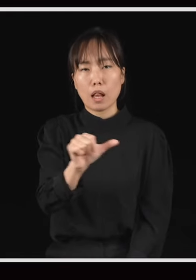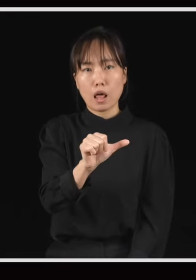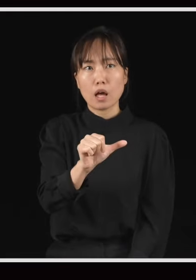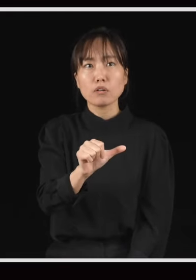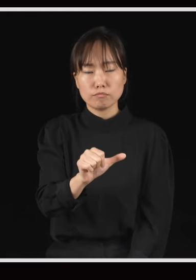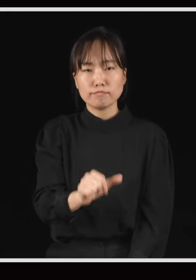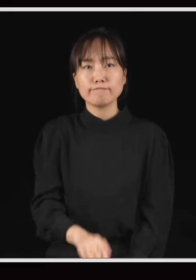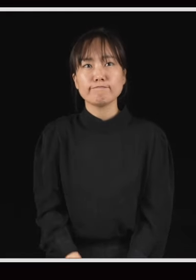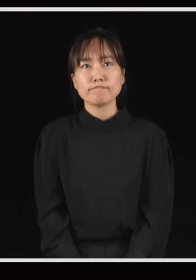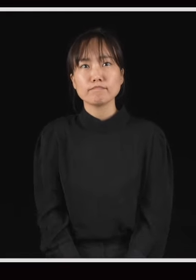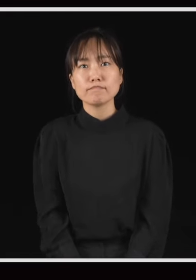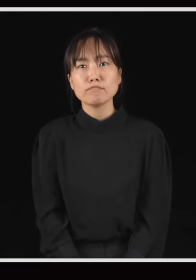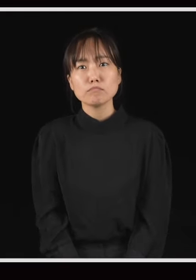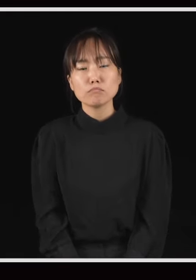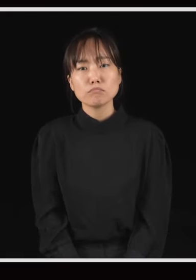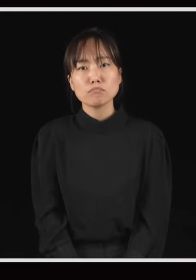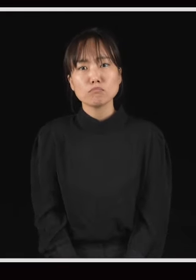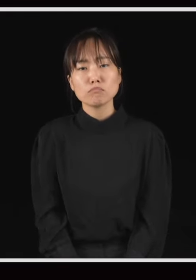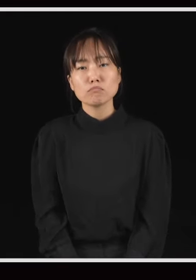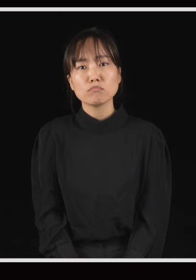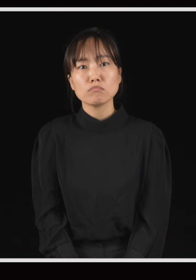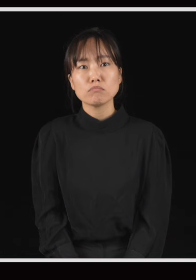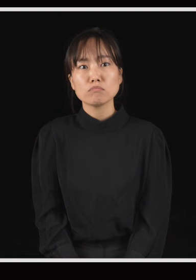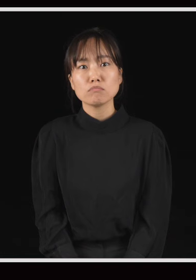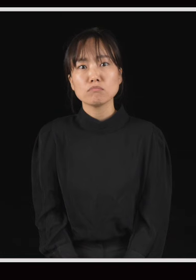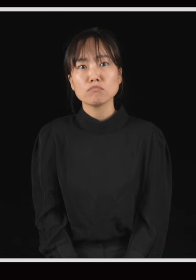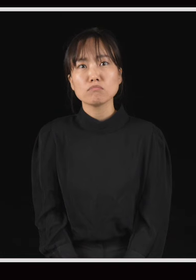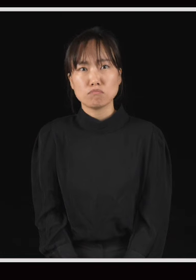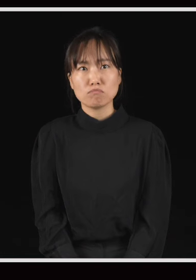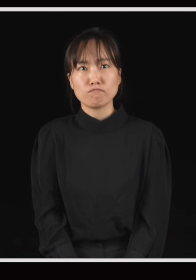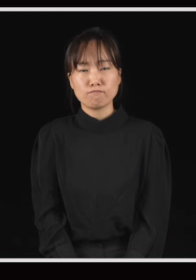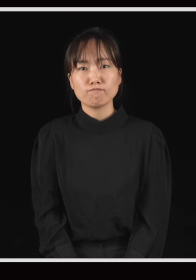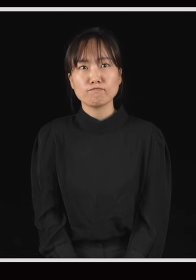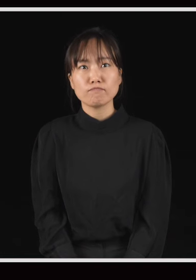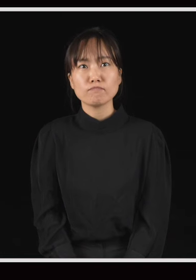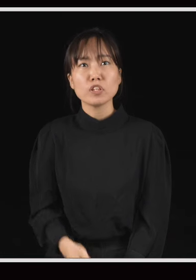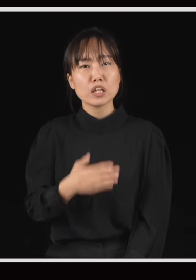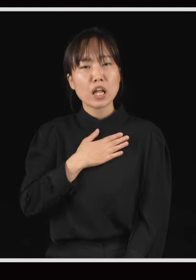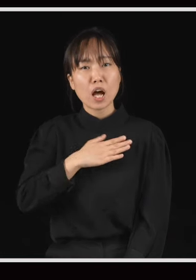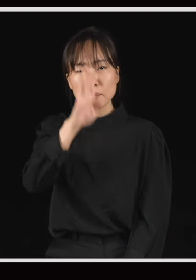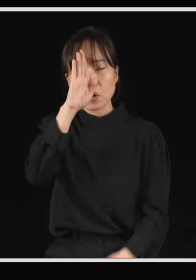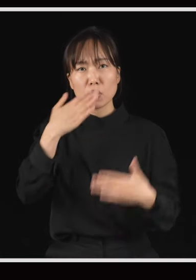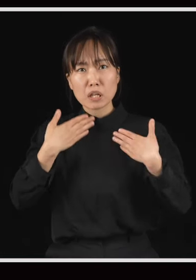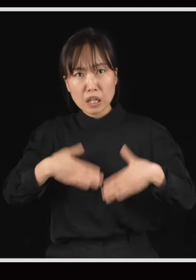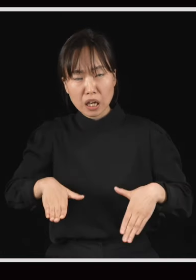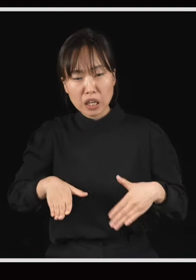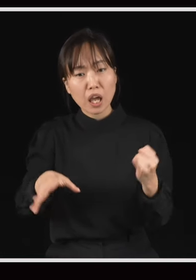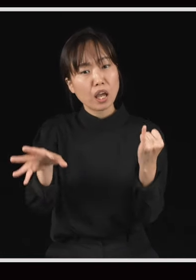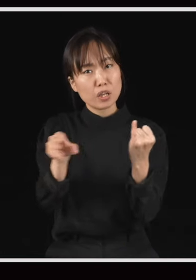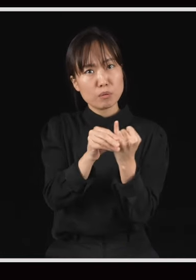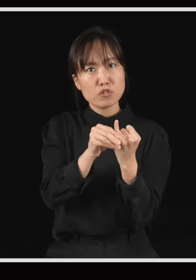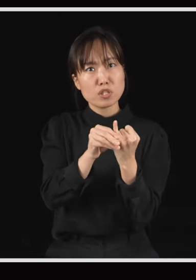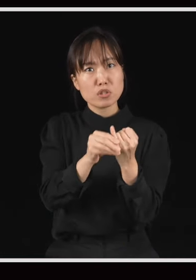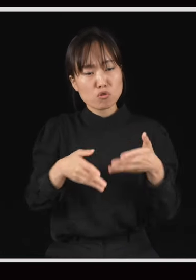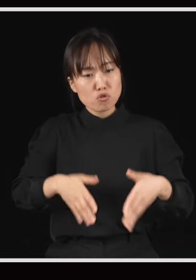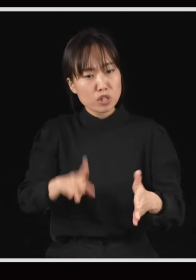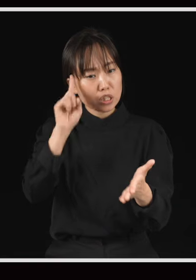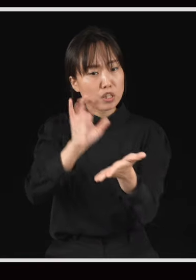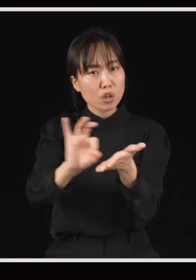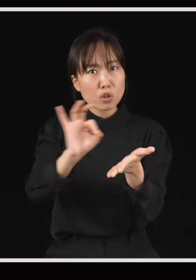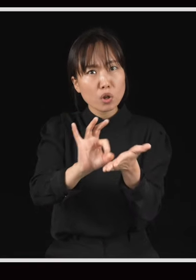가속노화의 악순환이 또 생기게 되는데, 그러니까 그렇죠. 이런 상태는 이제 종족 보존을 신경